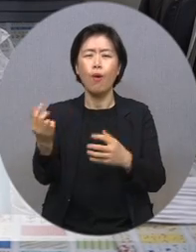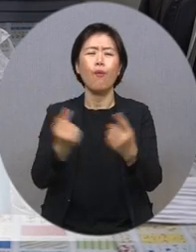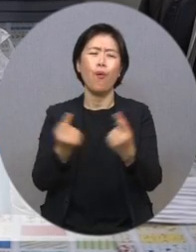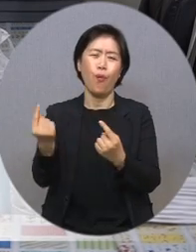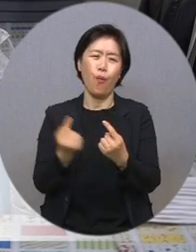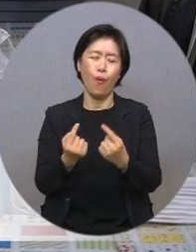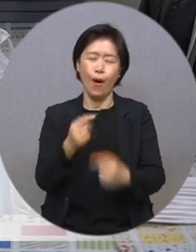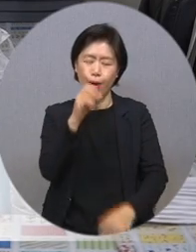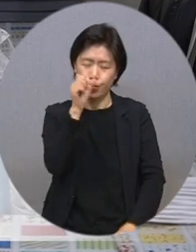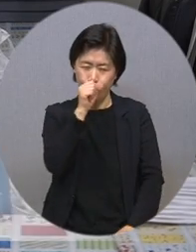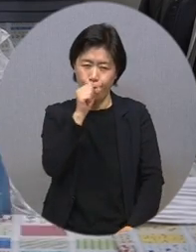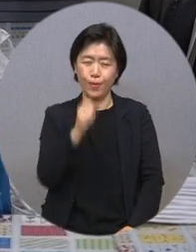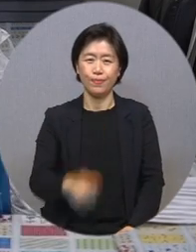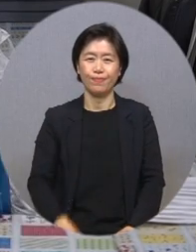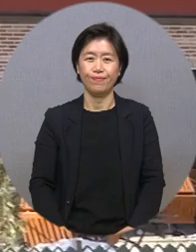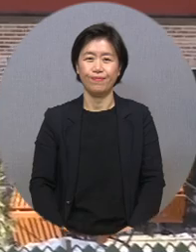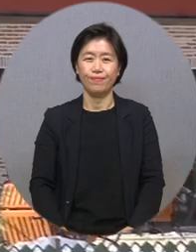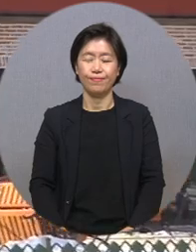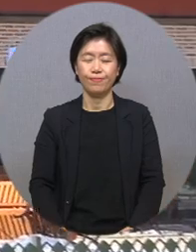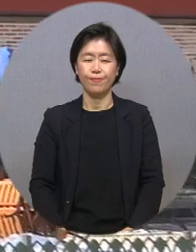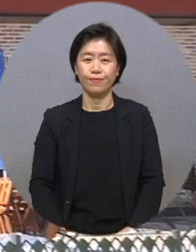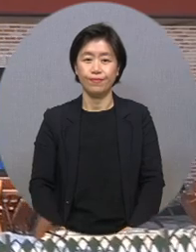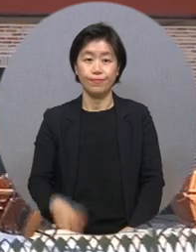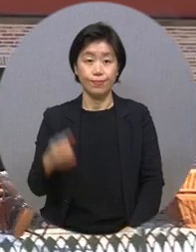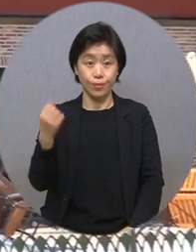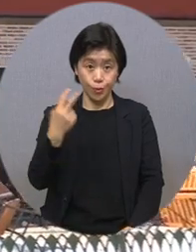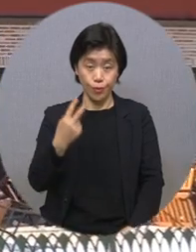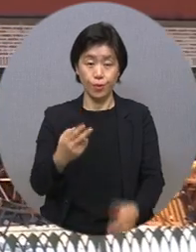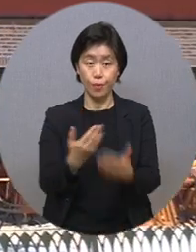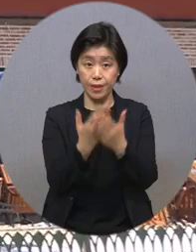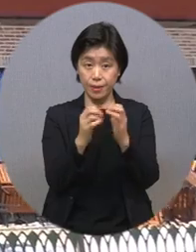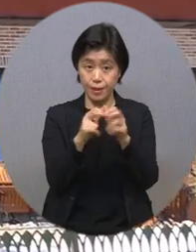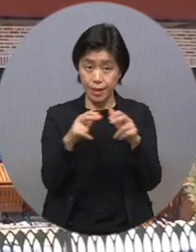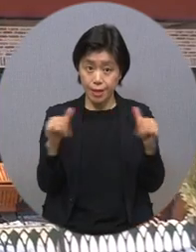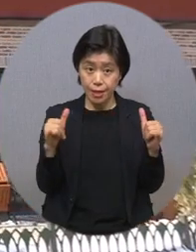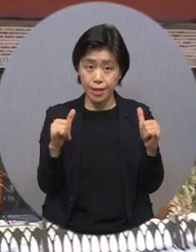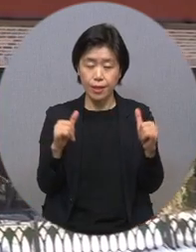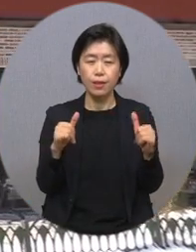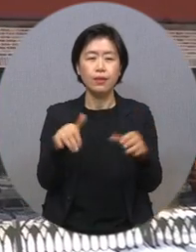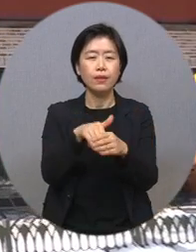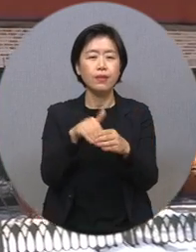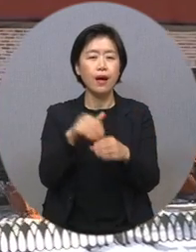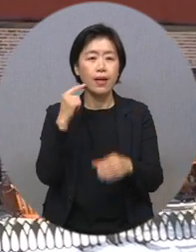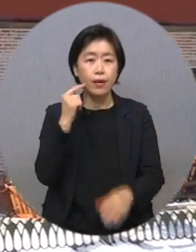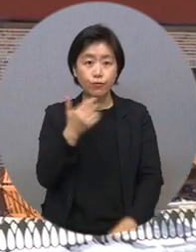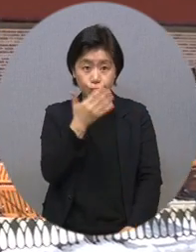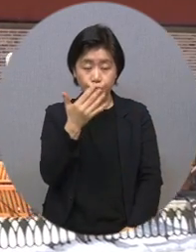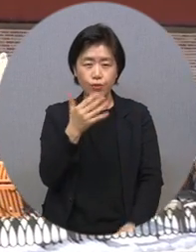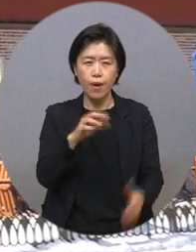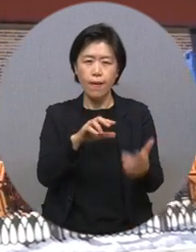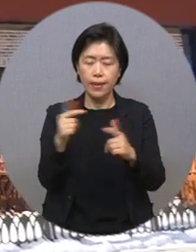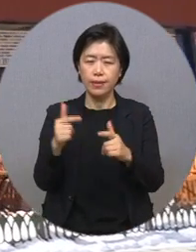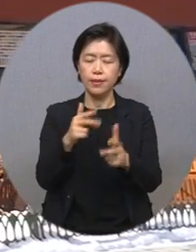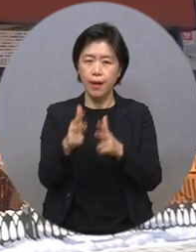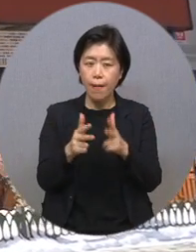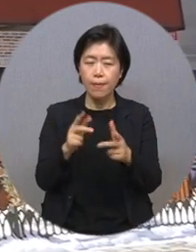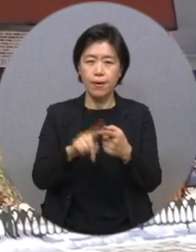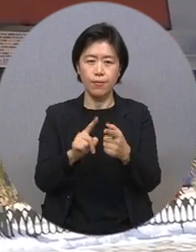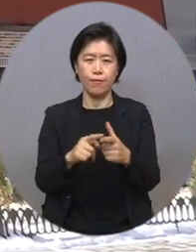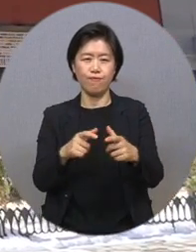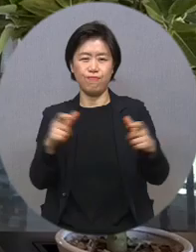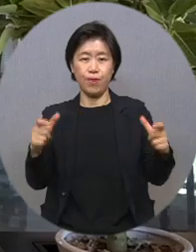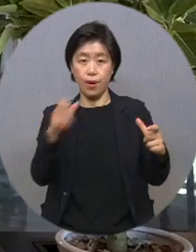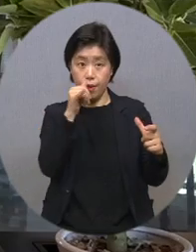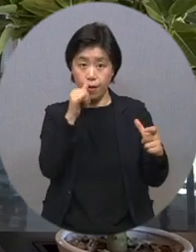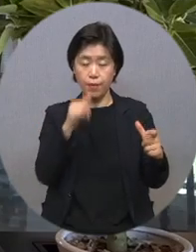나오면 좋겠습니다. 또한 발달장애인 문화예술 분야로 사업 영역을 확장해 지난해